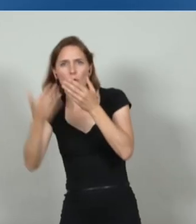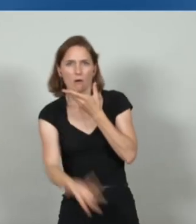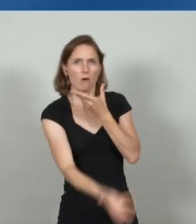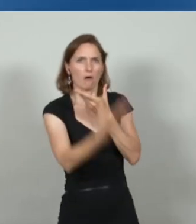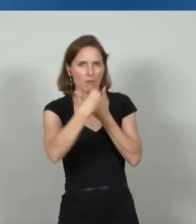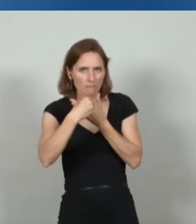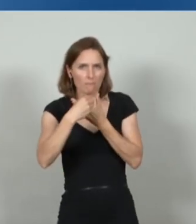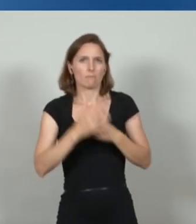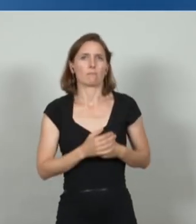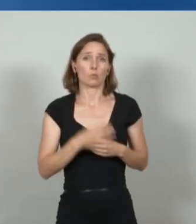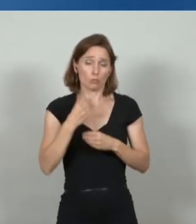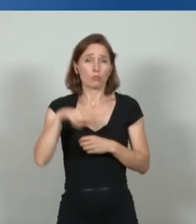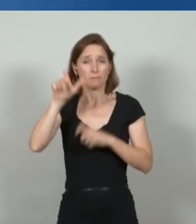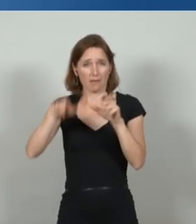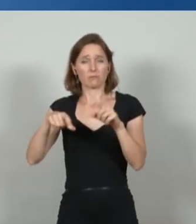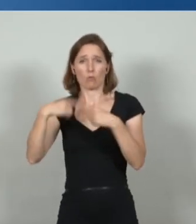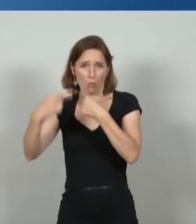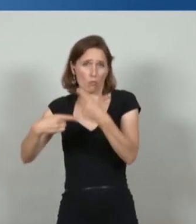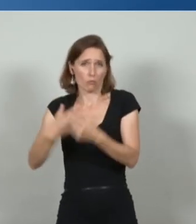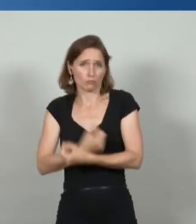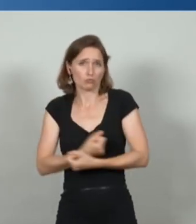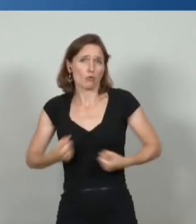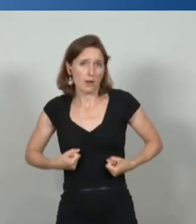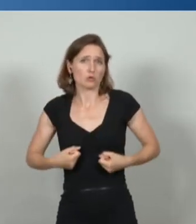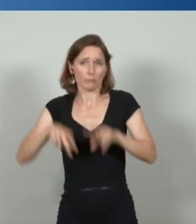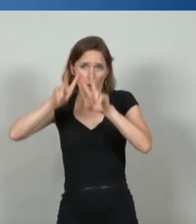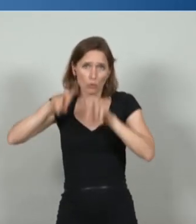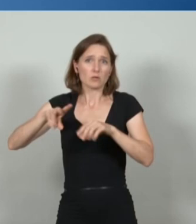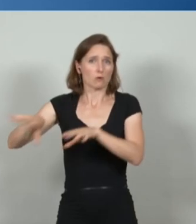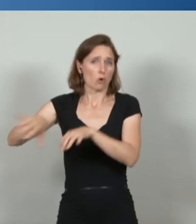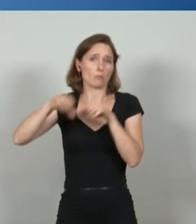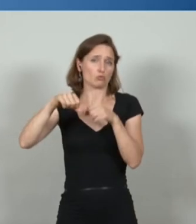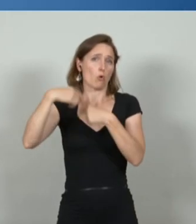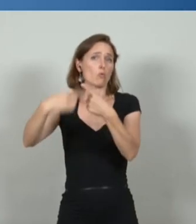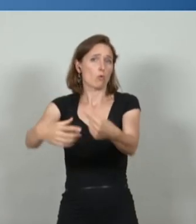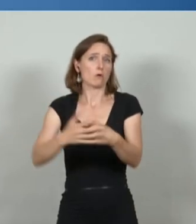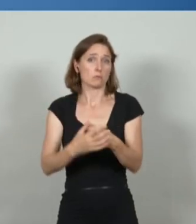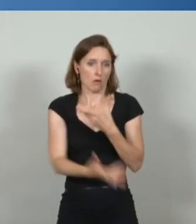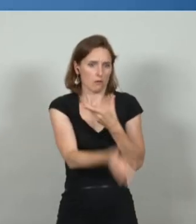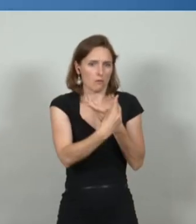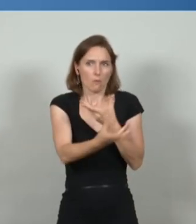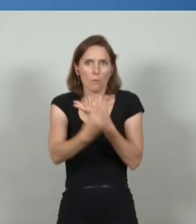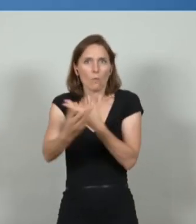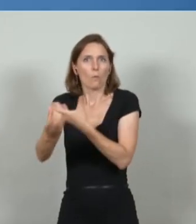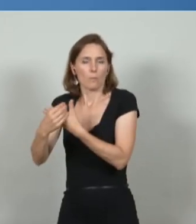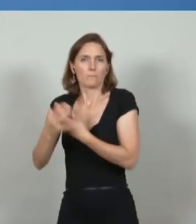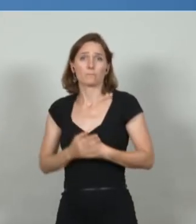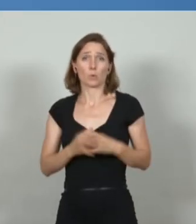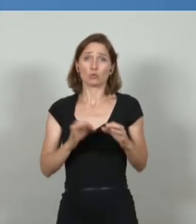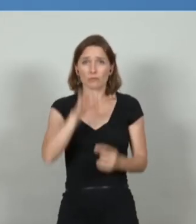des gens aujourd'hui en recherche d'emploi donc toutes ces questions là effectivement sont aujourd'hui